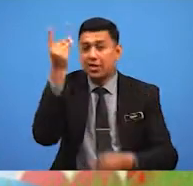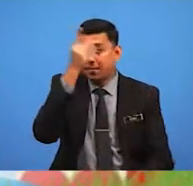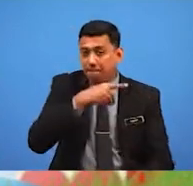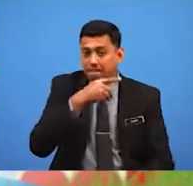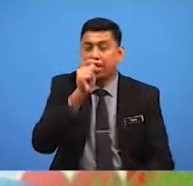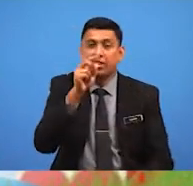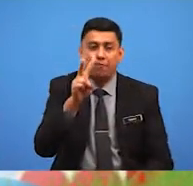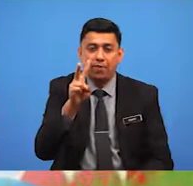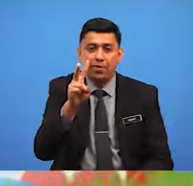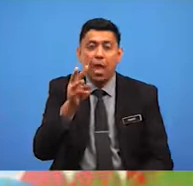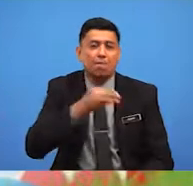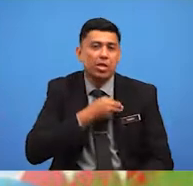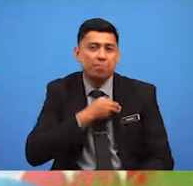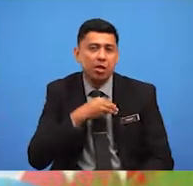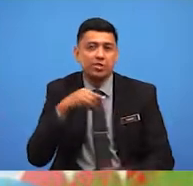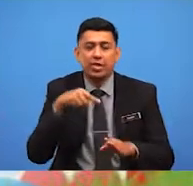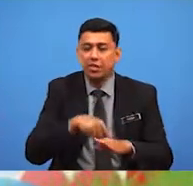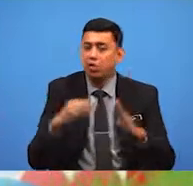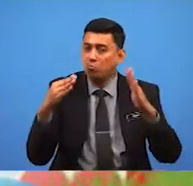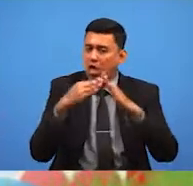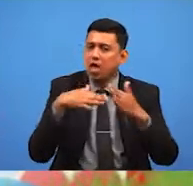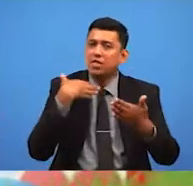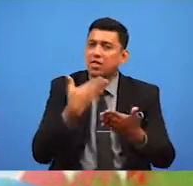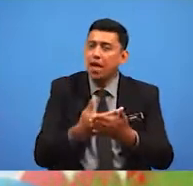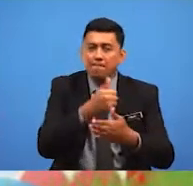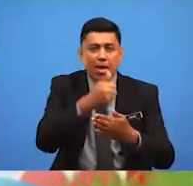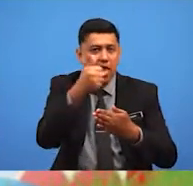rumah sehingga ke akhir pembelajaran kita.